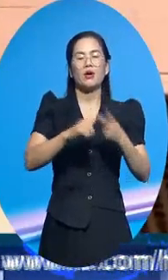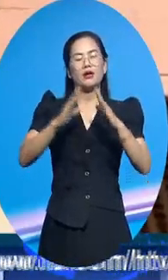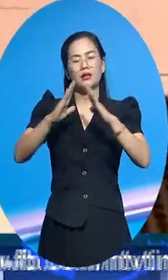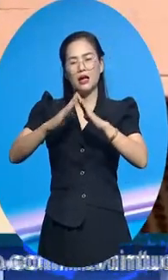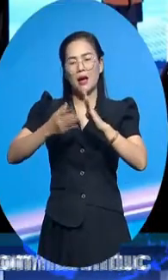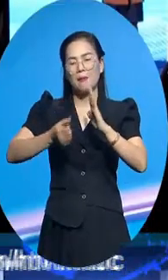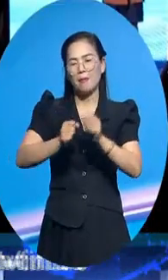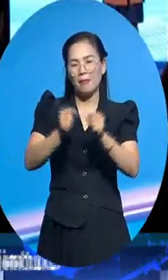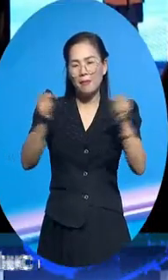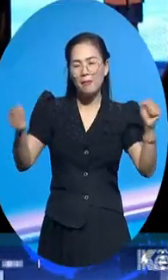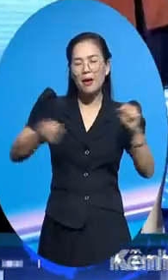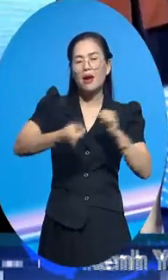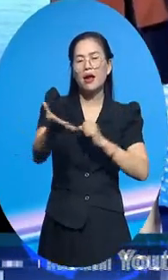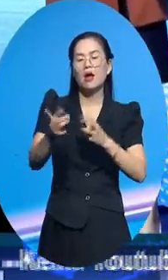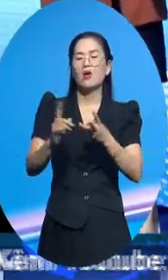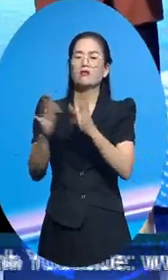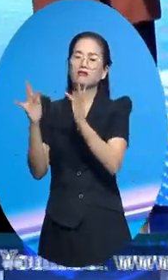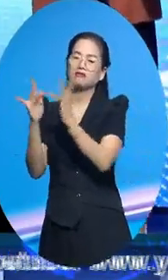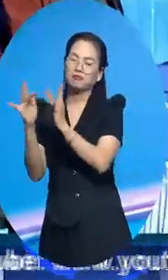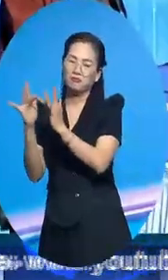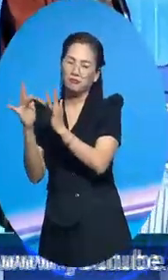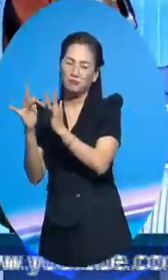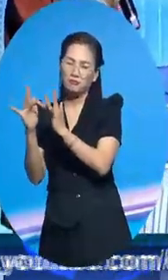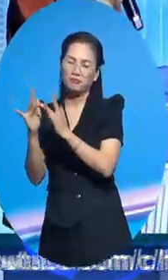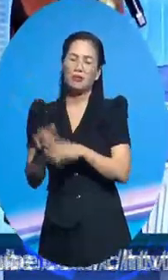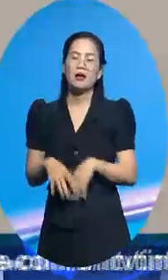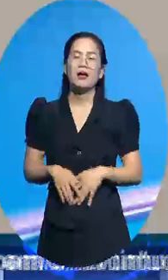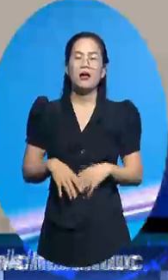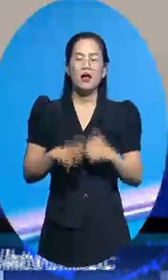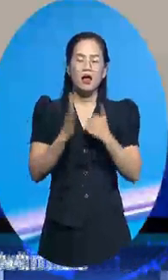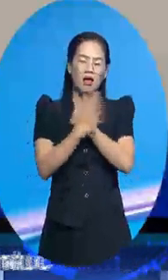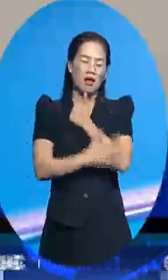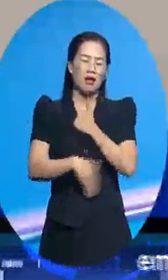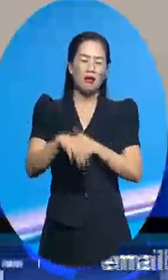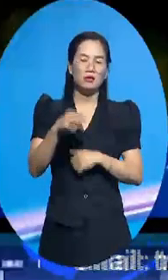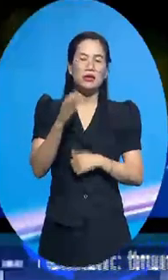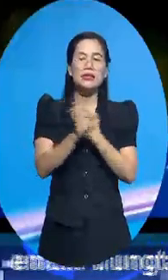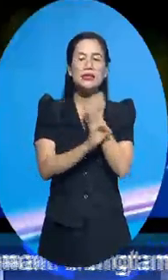thương mại điện tử. Hệ thống dịch vụ của Coway cũng có mặt tại 26